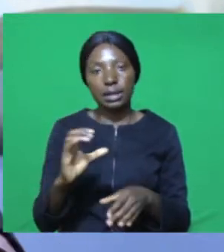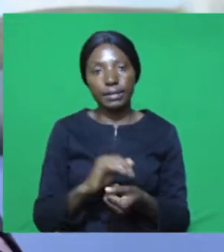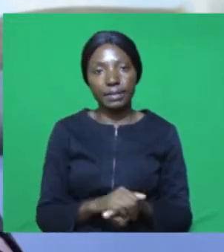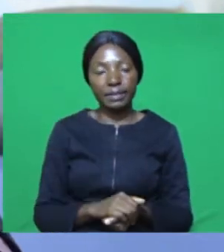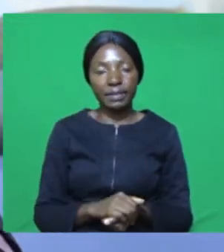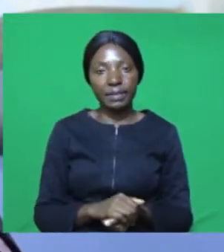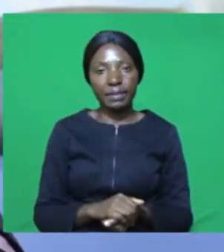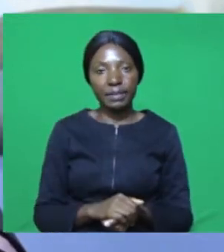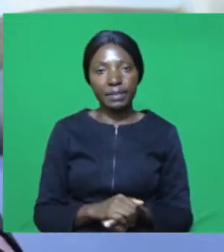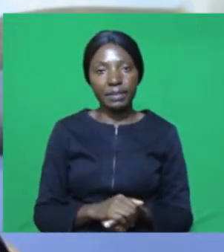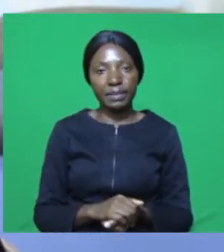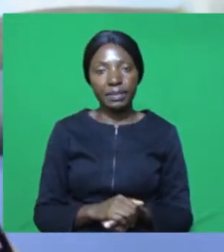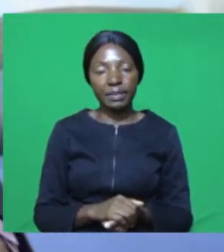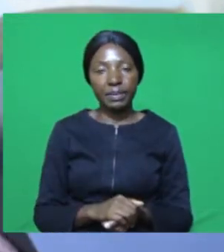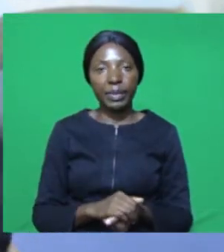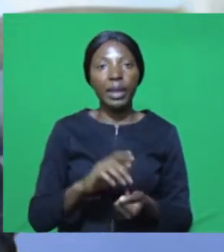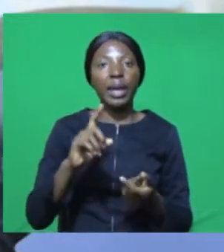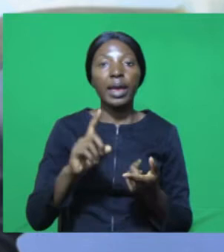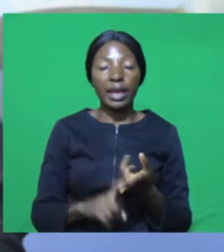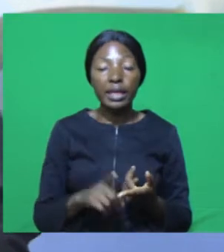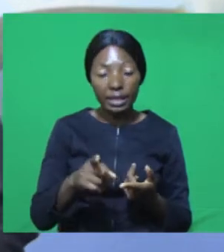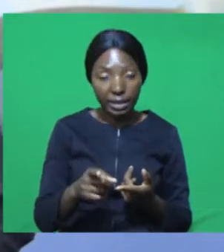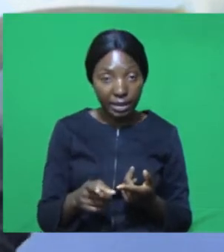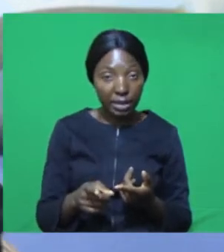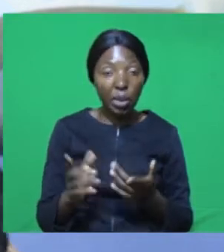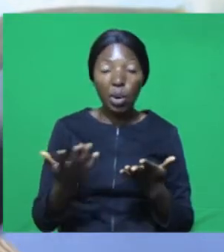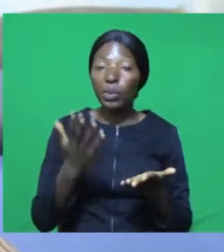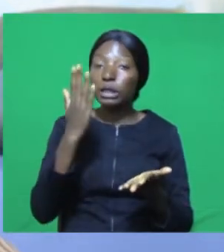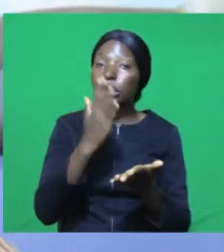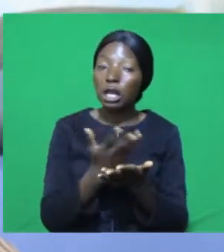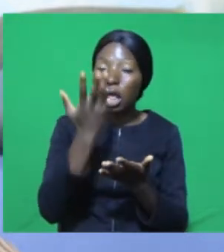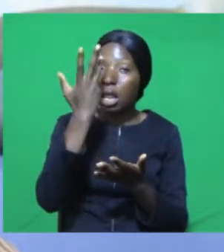Atashasta. Saka ndopanotangira kuverengwa